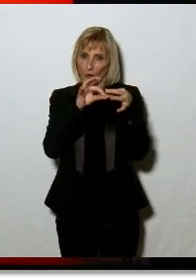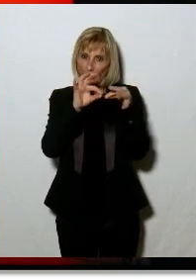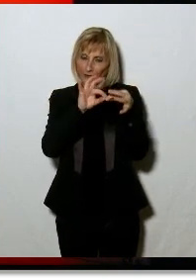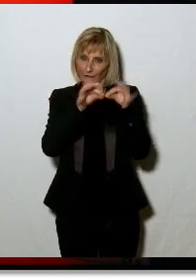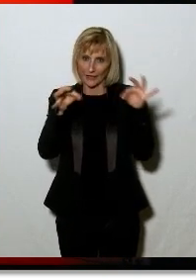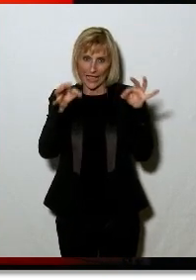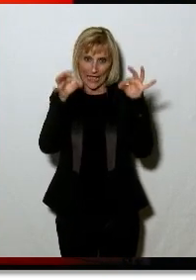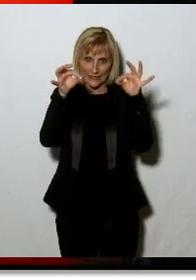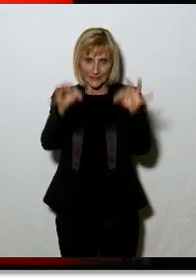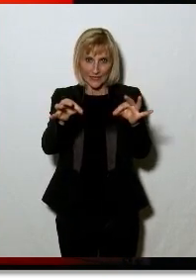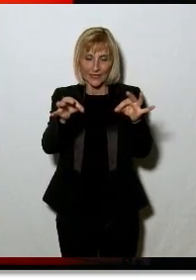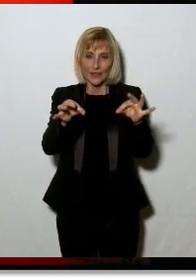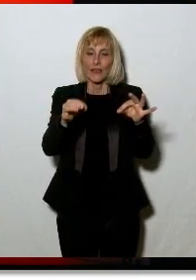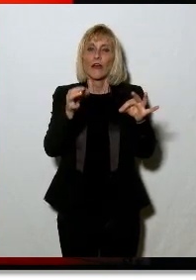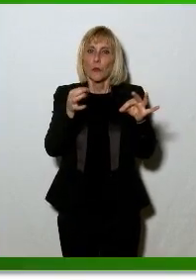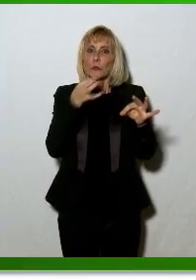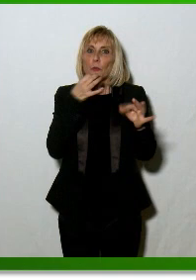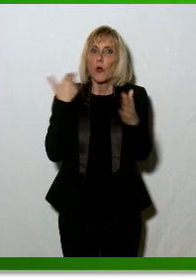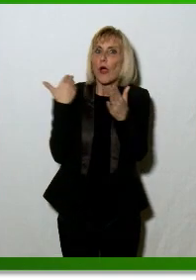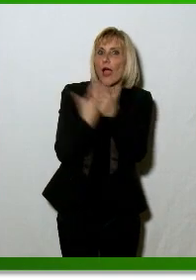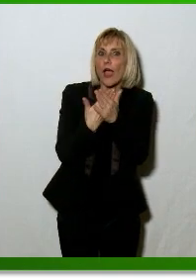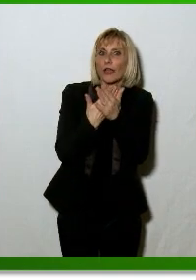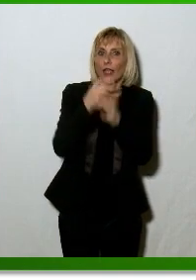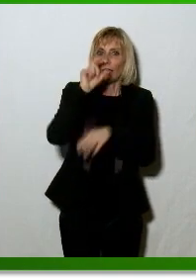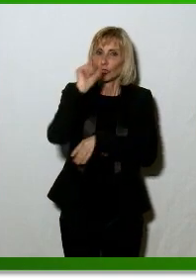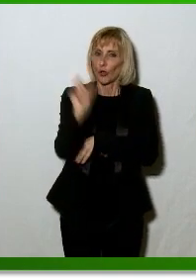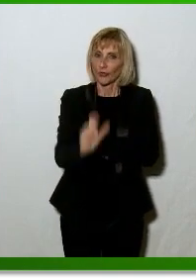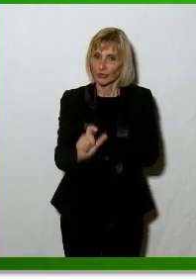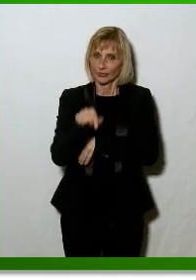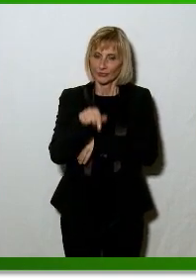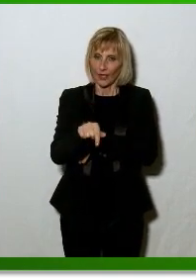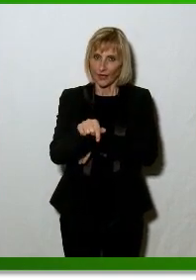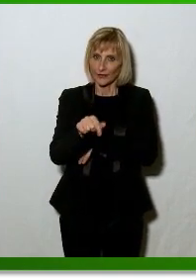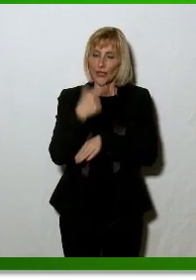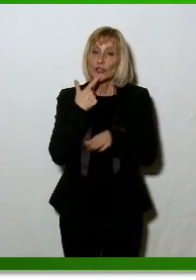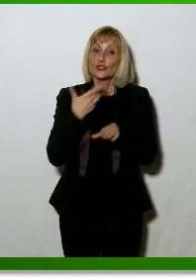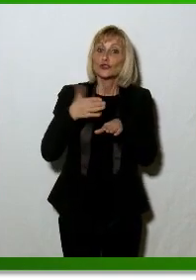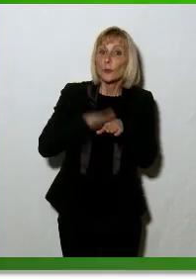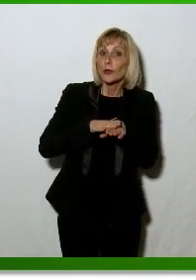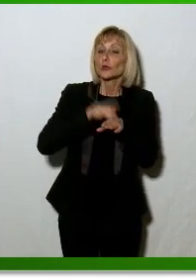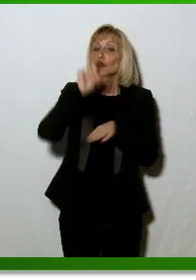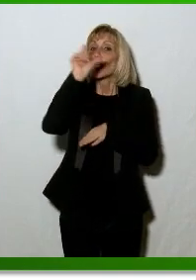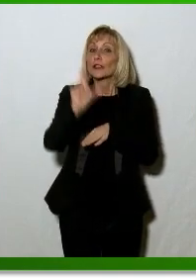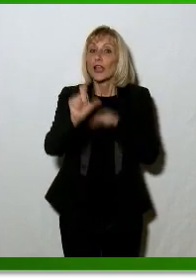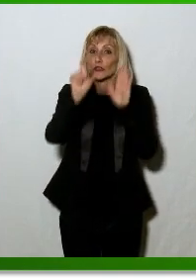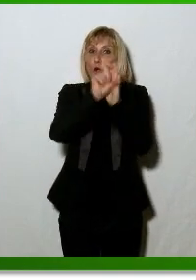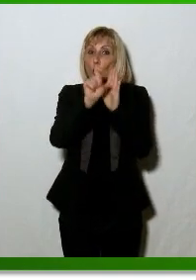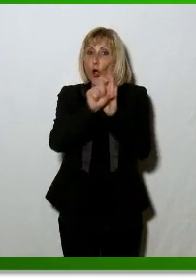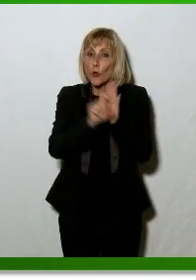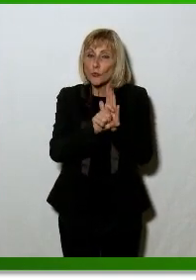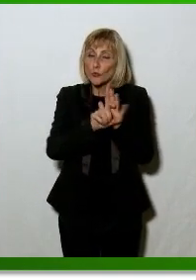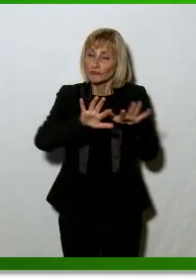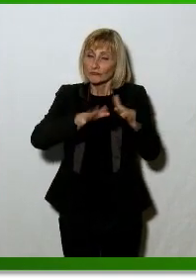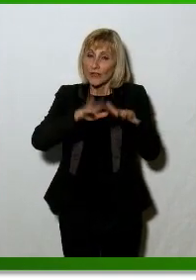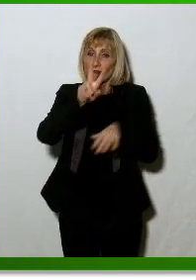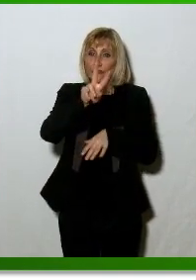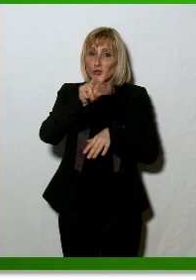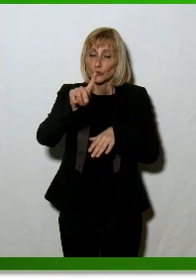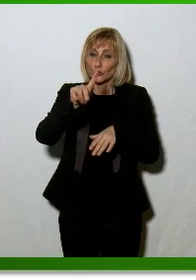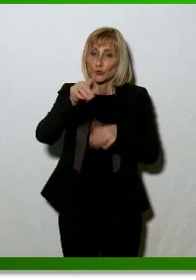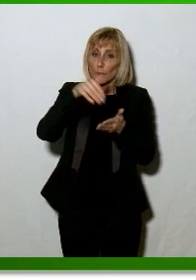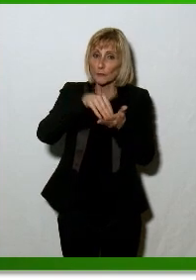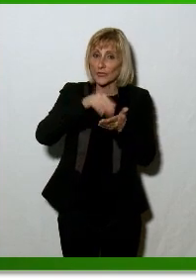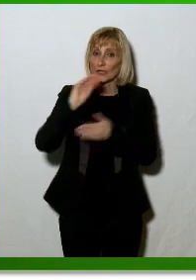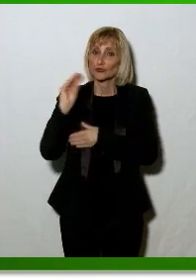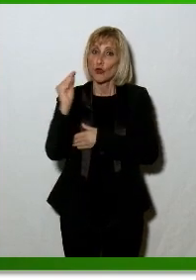scritto proprio per l'Italia e a maggior ragione per l'Italia dei comuni dei Guasi 21.000 giovani